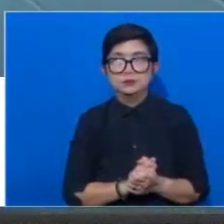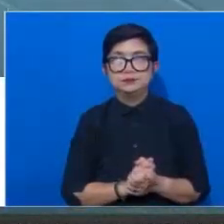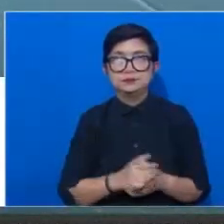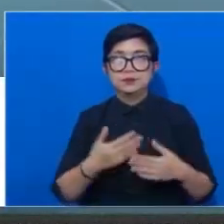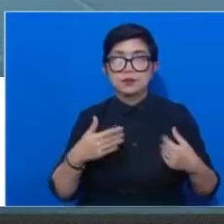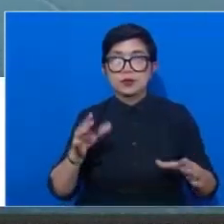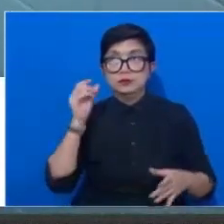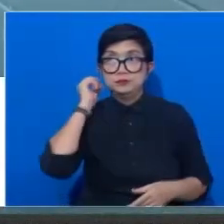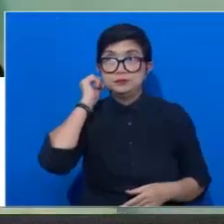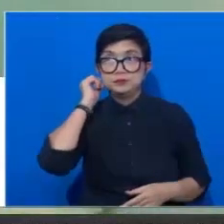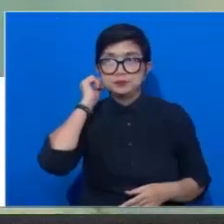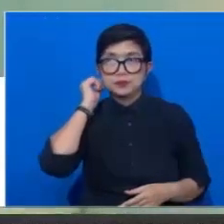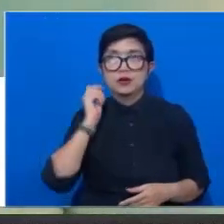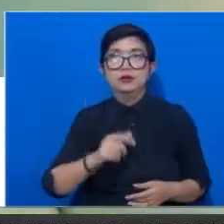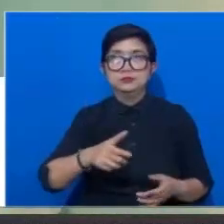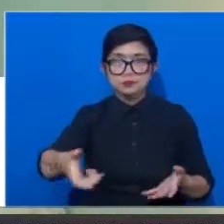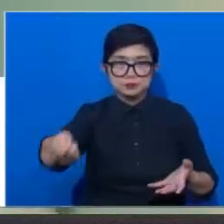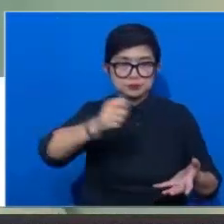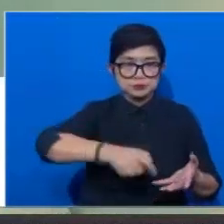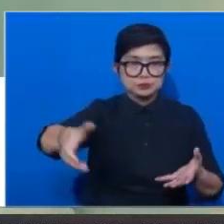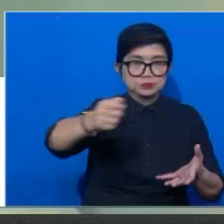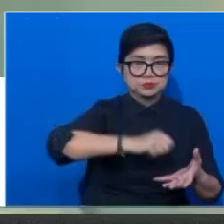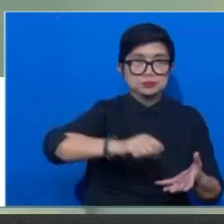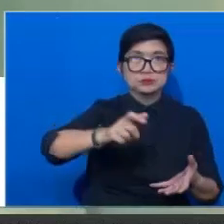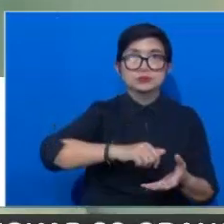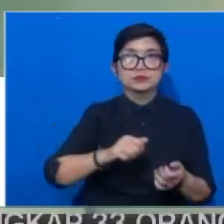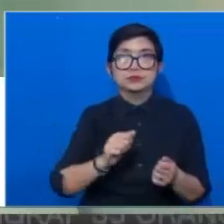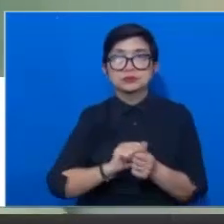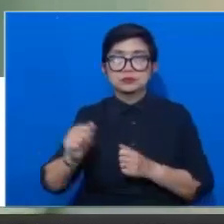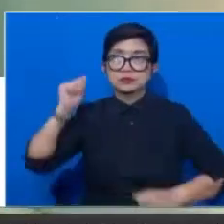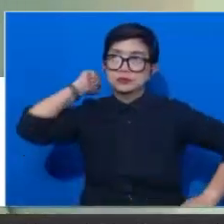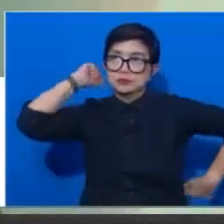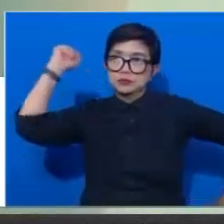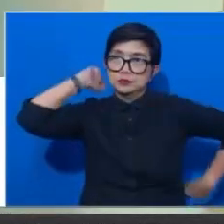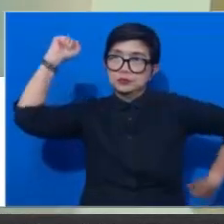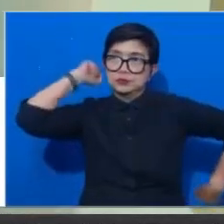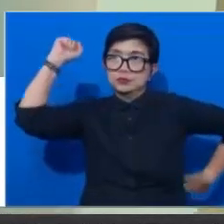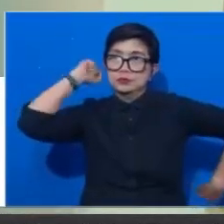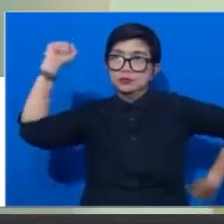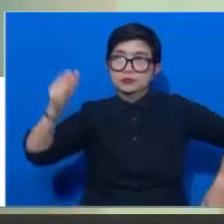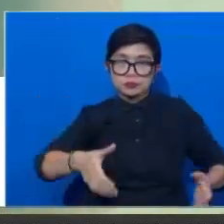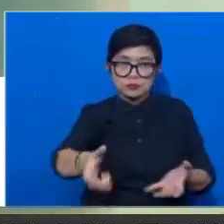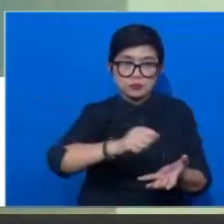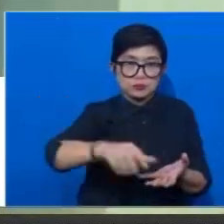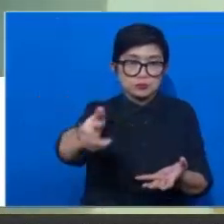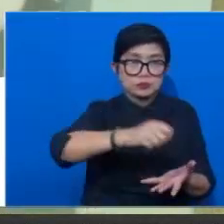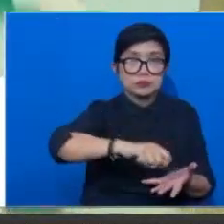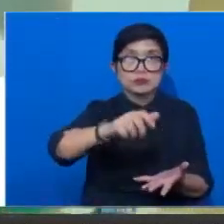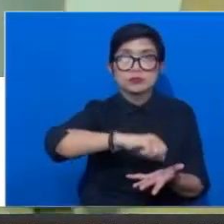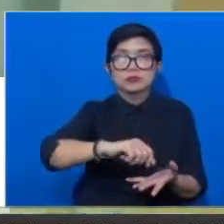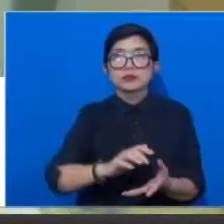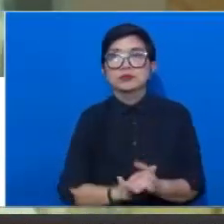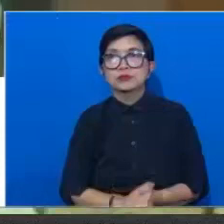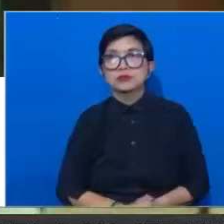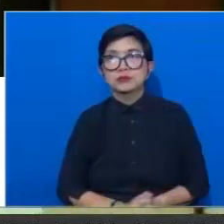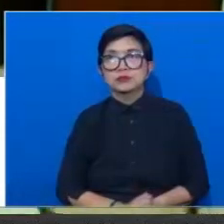yang dipakai calon jemaah haji. Gerak cepat hukumnya wajib di bidang pekerjaan ini. Karena pergantian masuk dan keluarnya jemaah calon haji sangat cepat